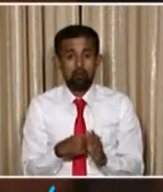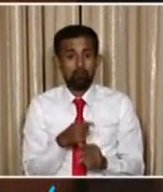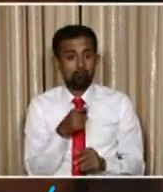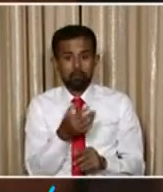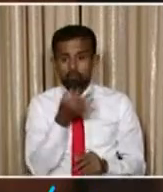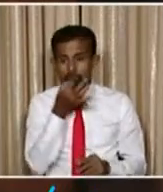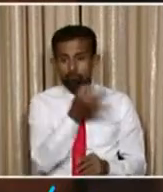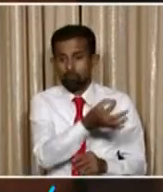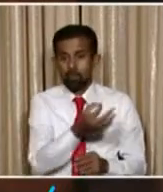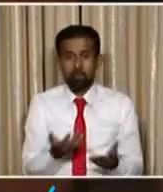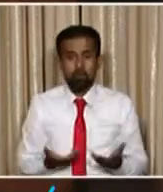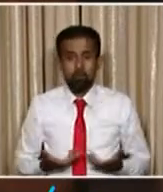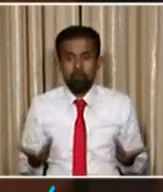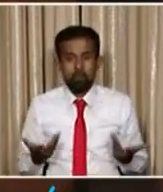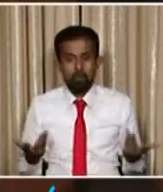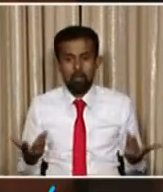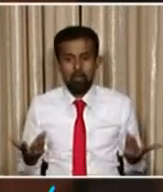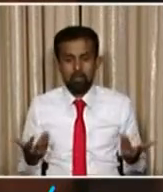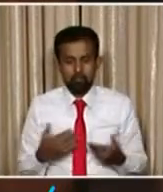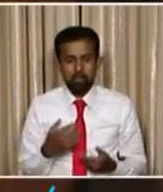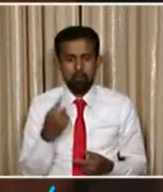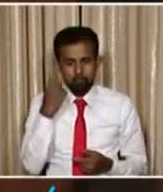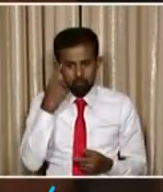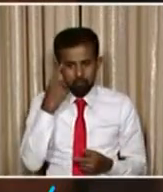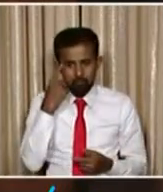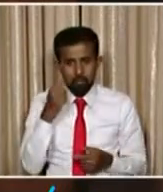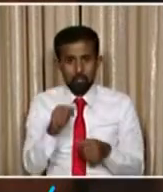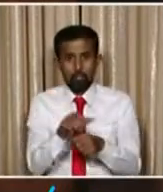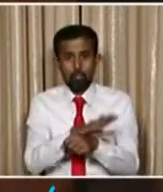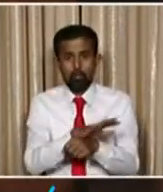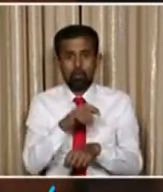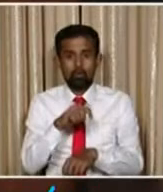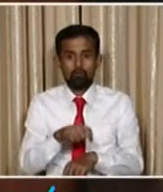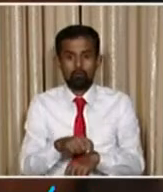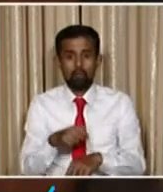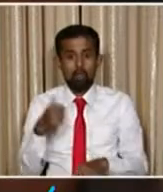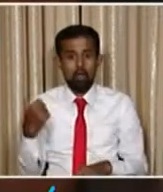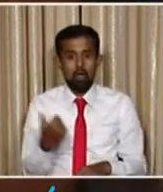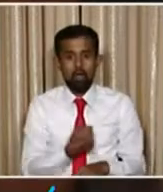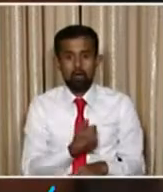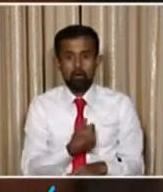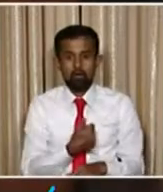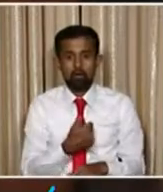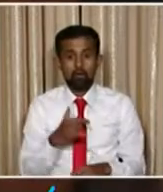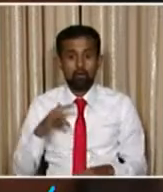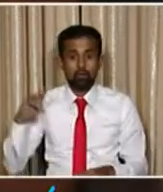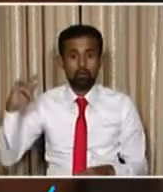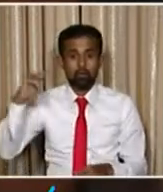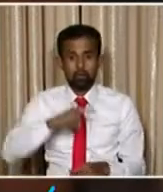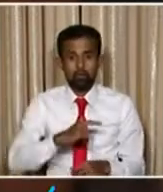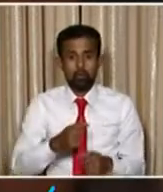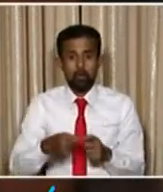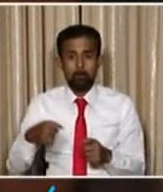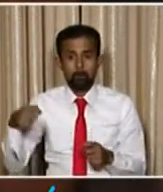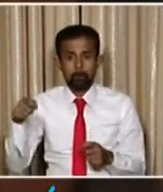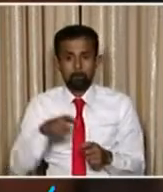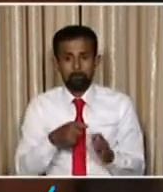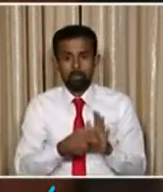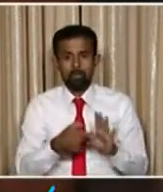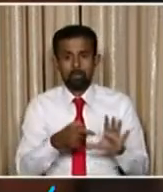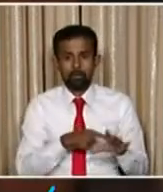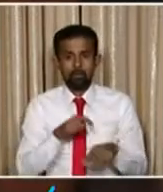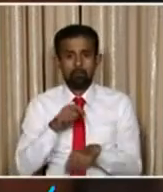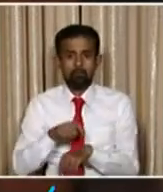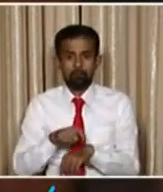මෙතනදී චෝදනා කරලා කරන්න බෑ. මොකද මට මතකයි කොවිඩ් කාලෙදී අලුතෙන් ප්ලේන් වගේක් මිලදී ගන්න උත්සාහයක් ගත්ත